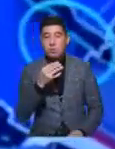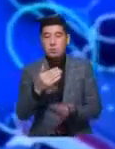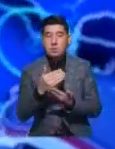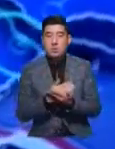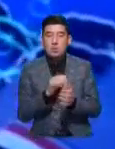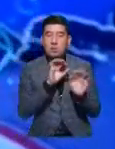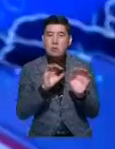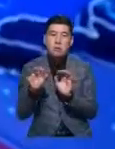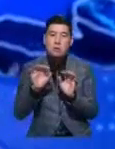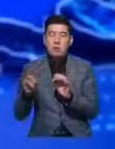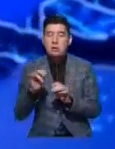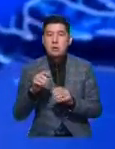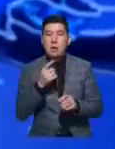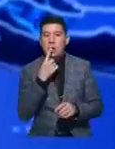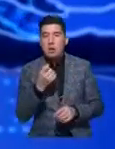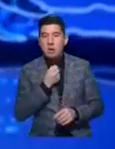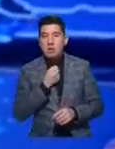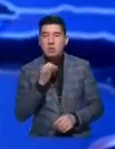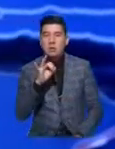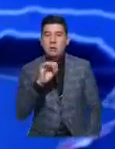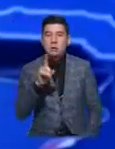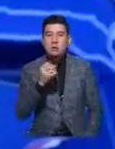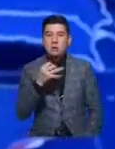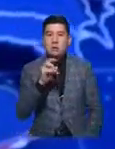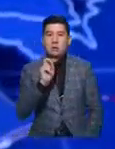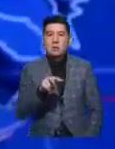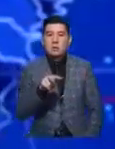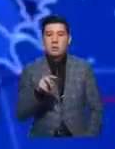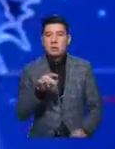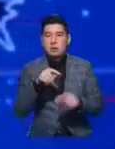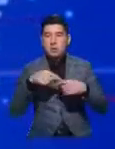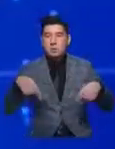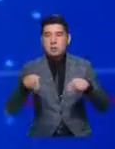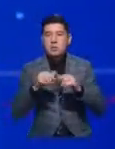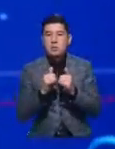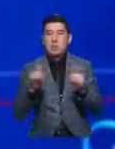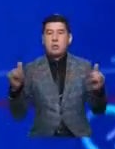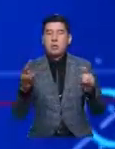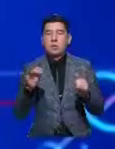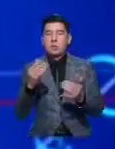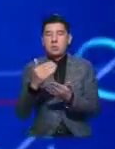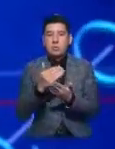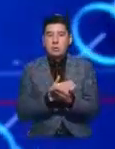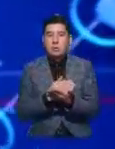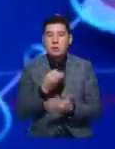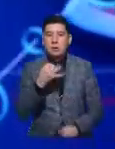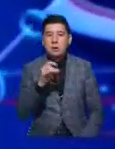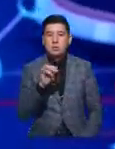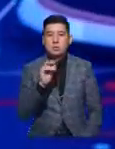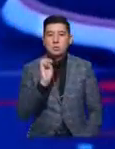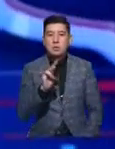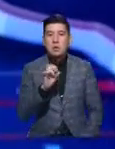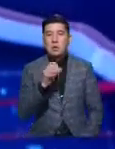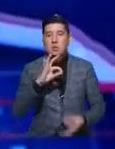защите больниц, армия обороны Израиля приступила к операции на территории крупнейшей в секторе Газа клиники Аль-Шифа. Анара